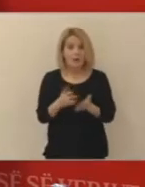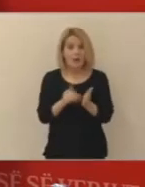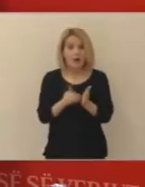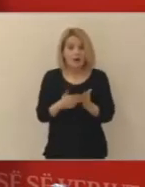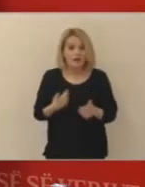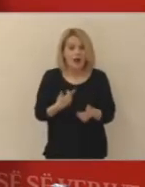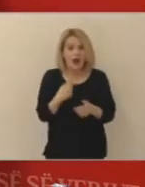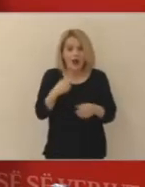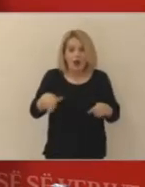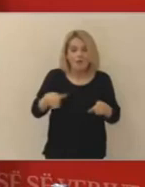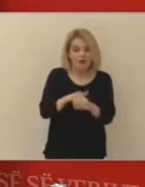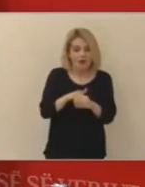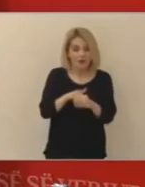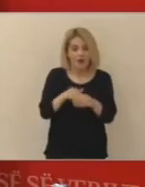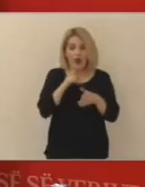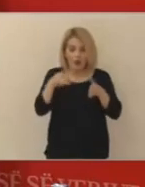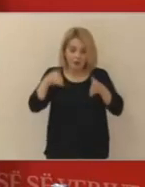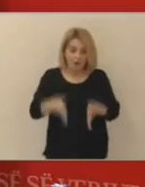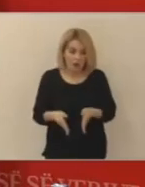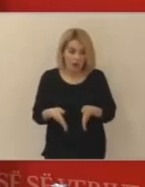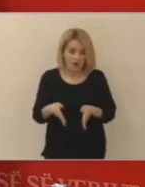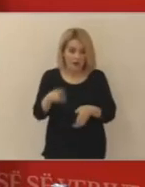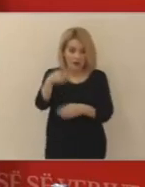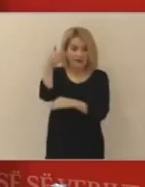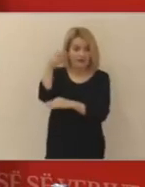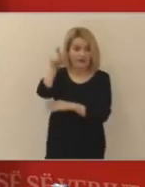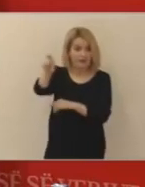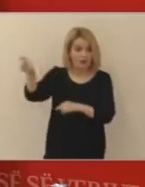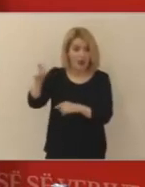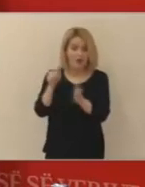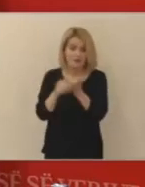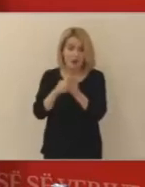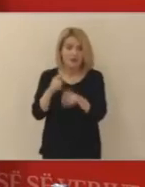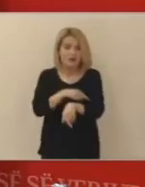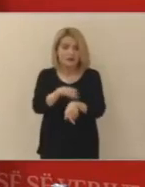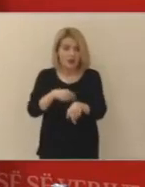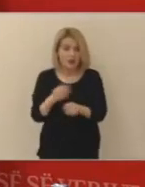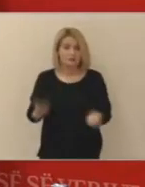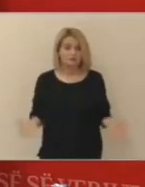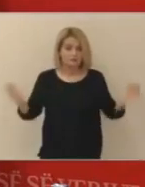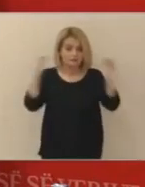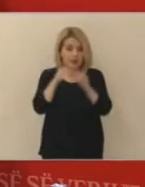за вработените во погребалните предпријатија, затоа што има потреба во секој време на денот